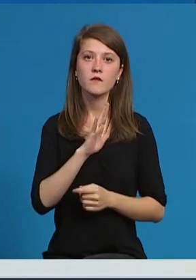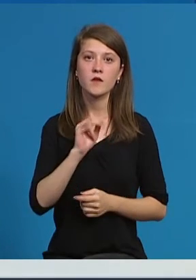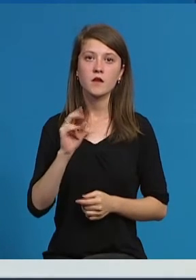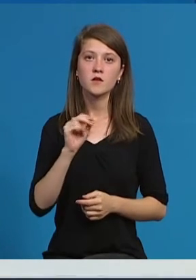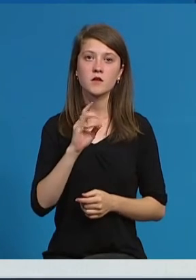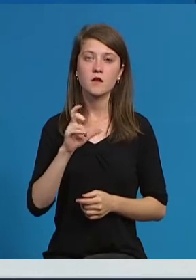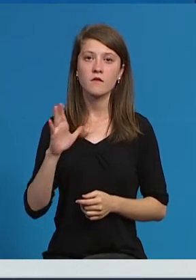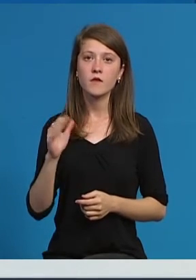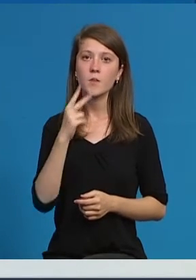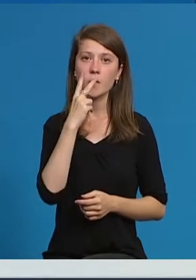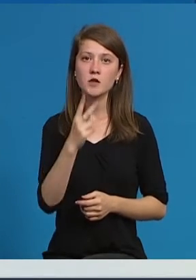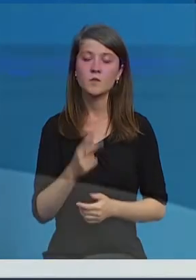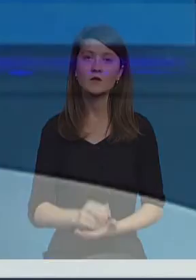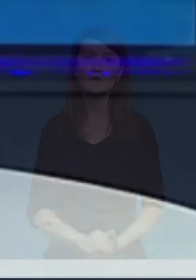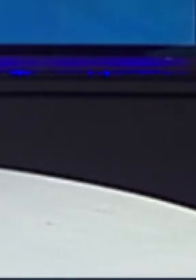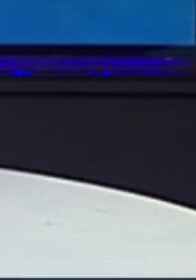Черняєва. Побачимось.